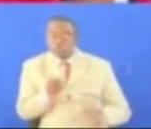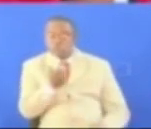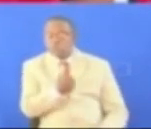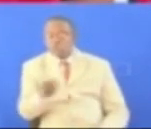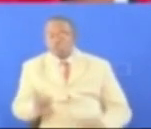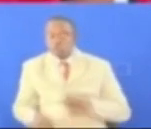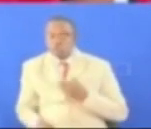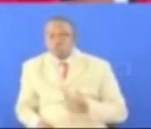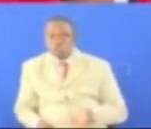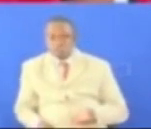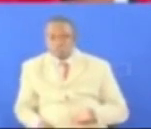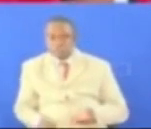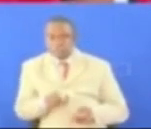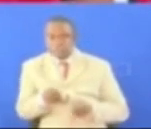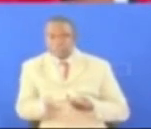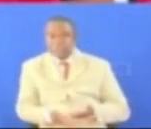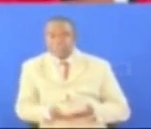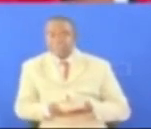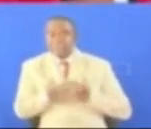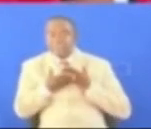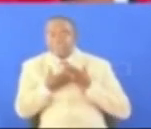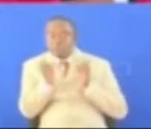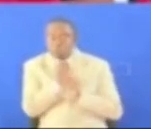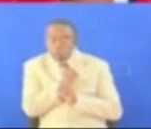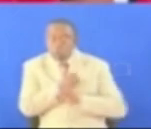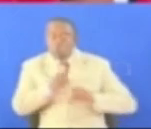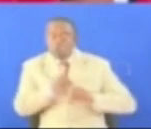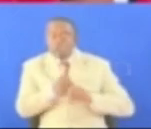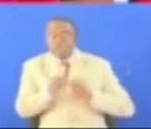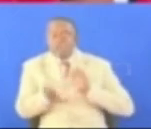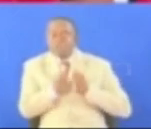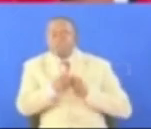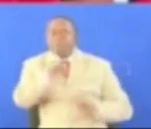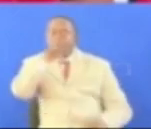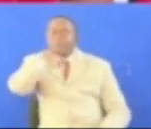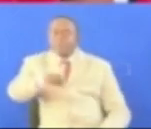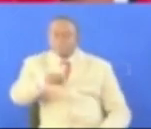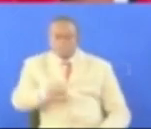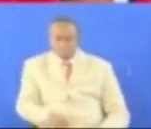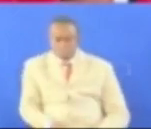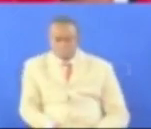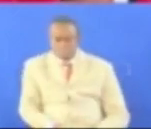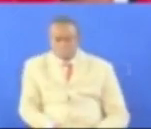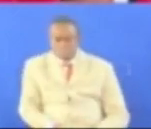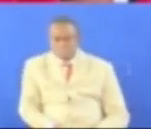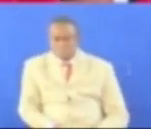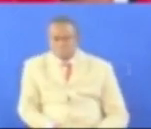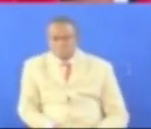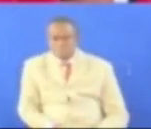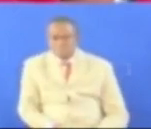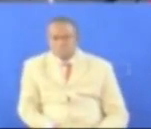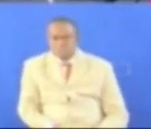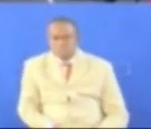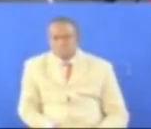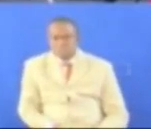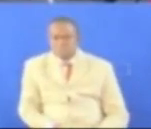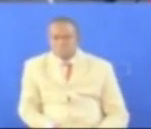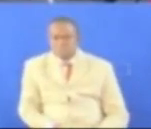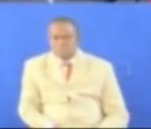watoto yatakayosaidia kuwaepusha na vitendo viovu.